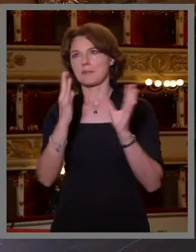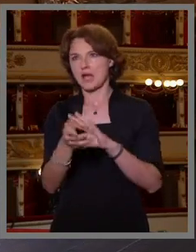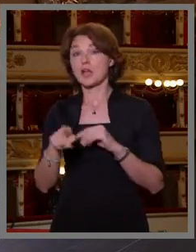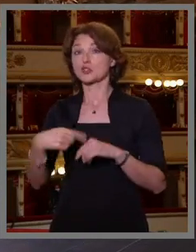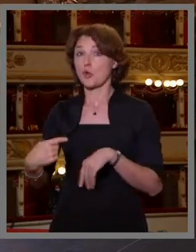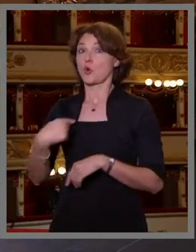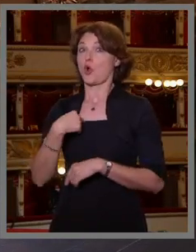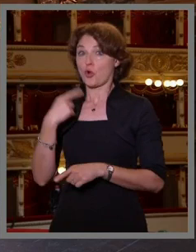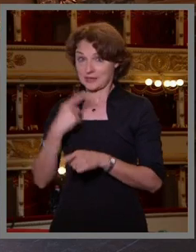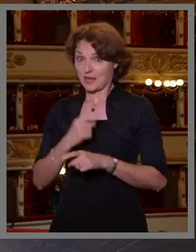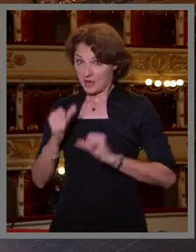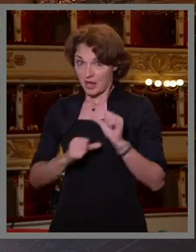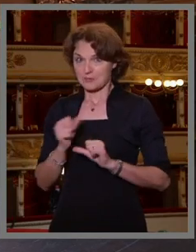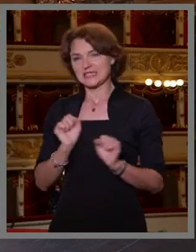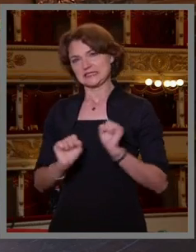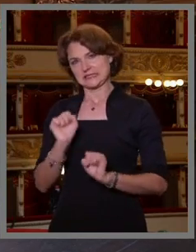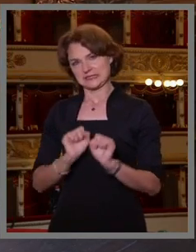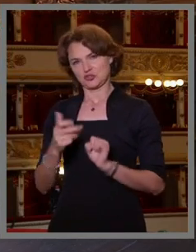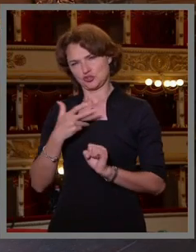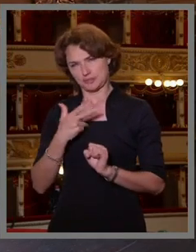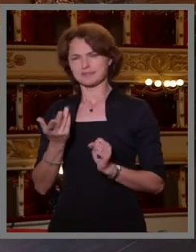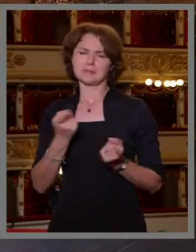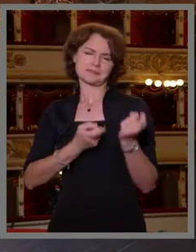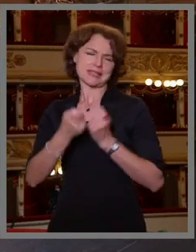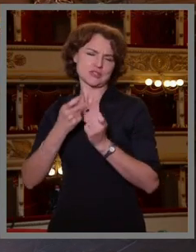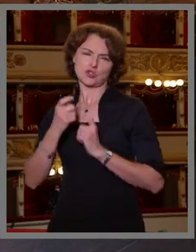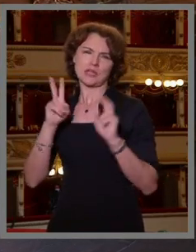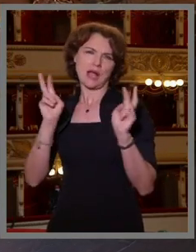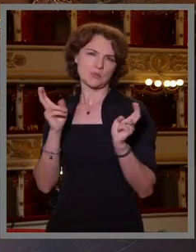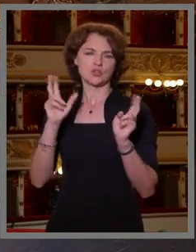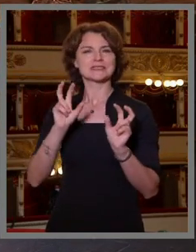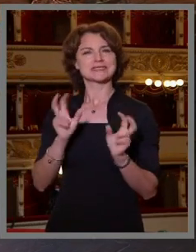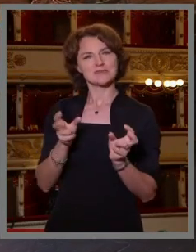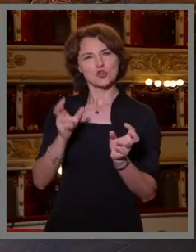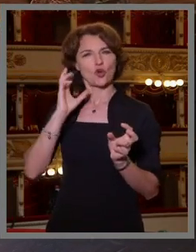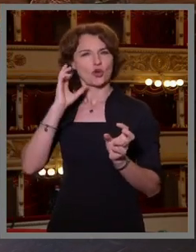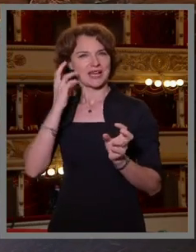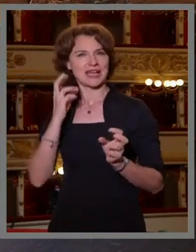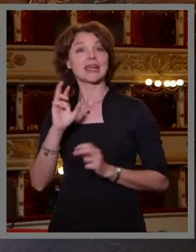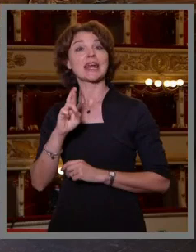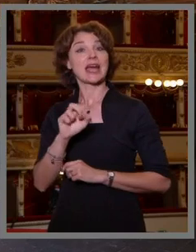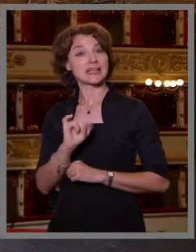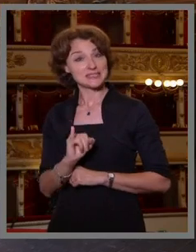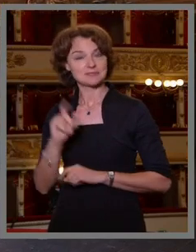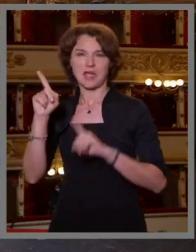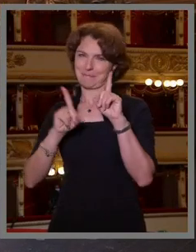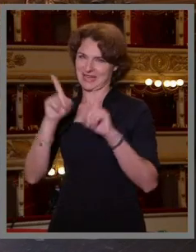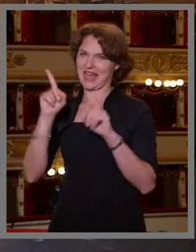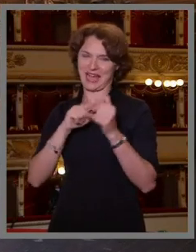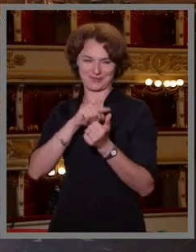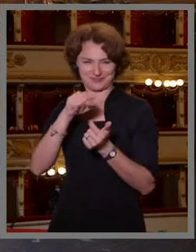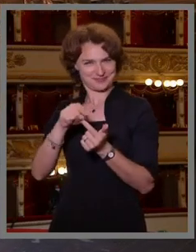un po più resistenti ma torniamo sul tema della tv della rai e di milano la rai ha un ruolo